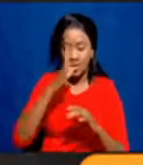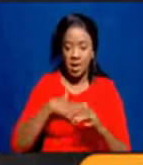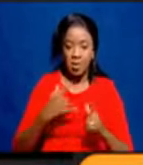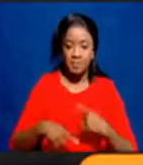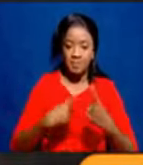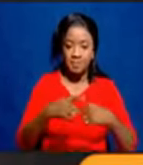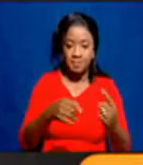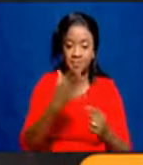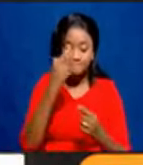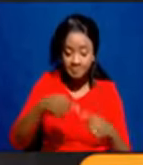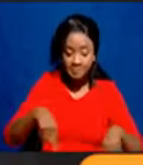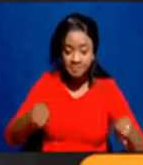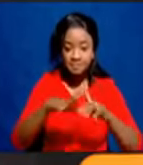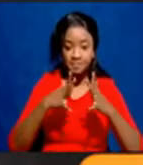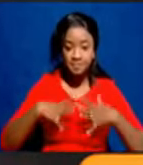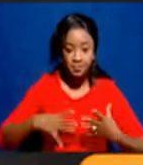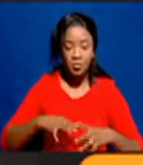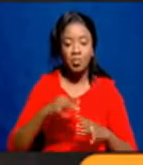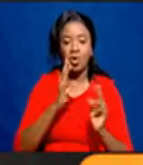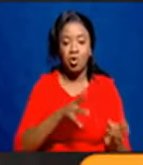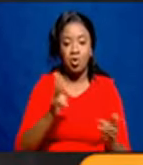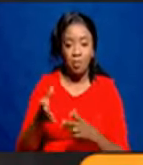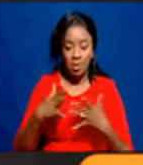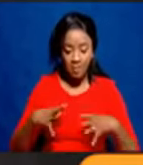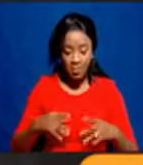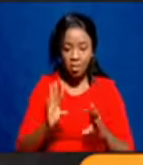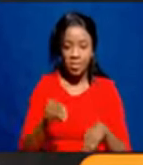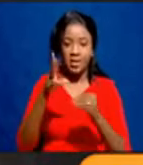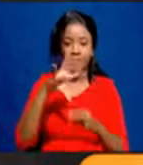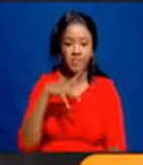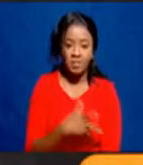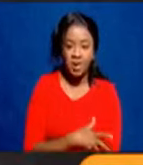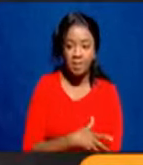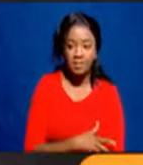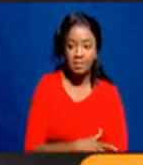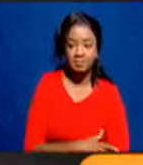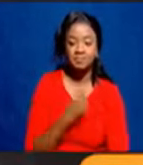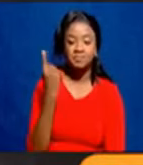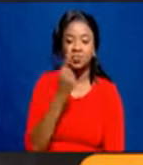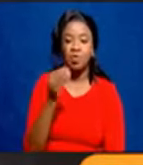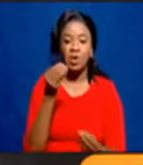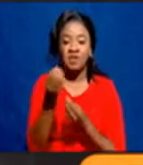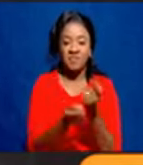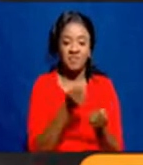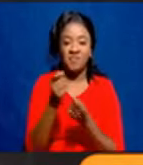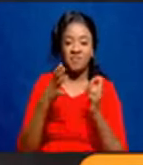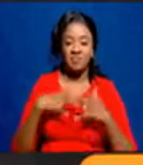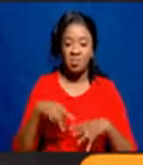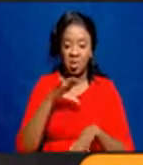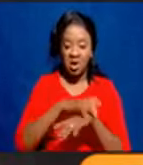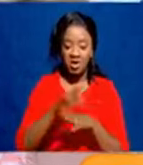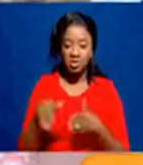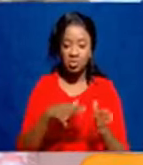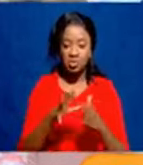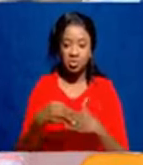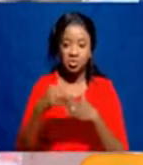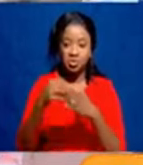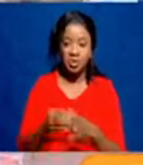ndio wanatuweka katika mamlaka. Ni baadhi tu wengi wetu tumepata nafasi ya kuongoza mali